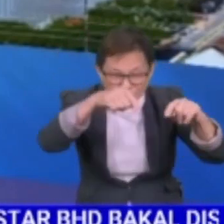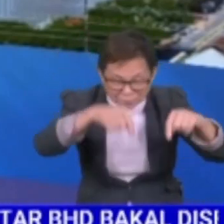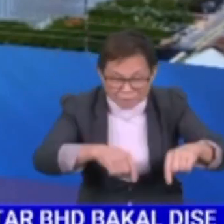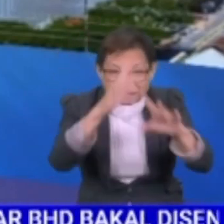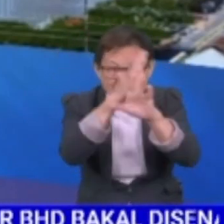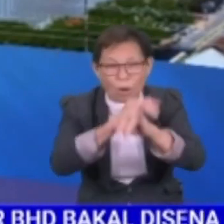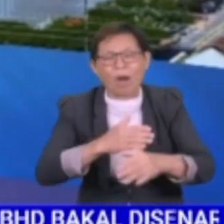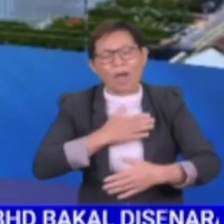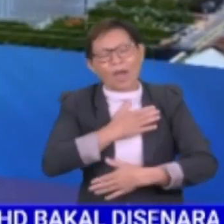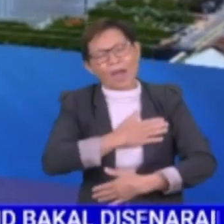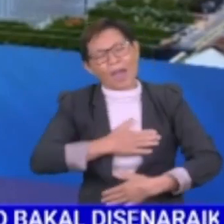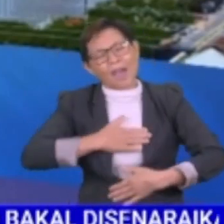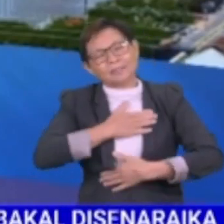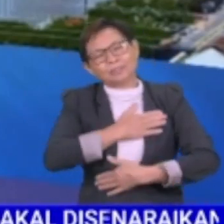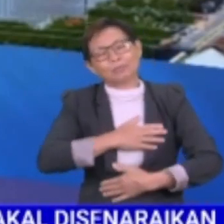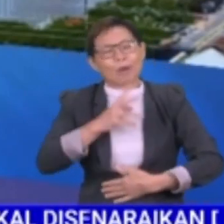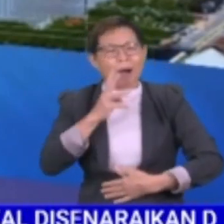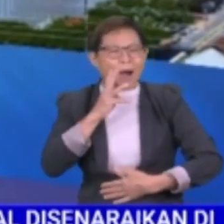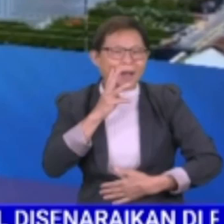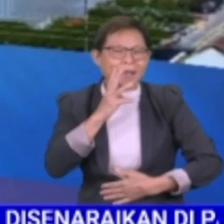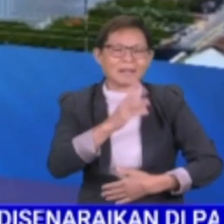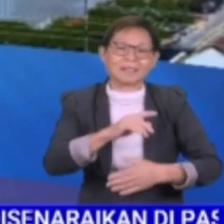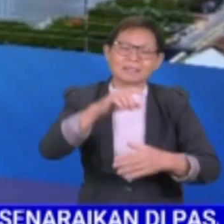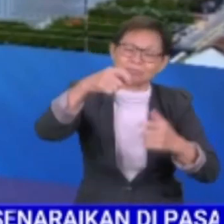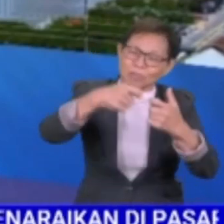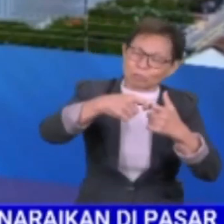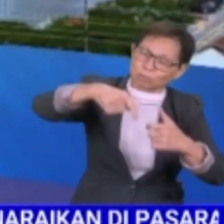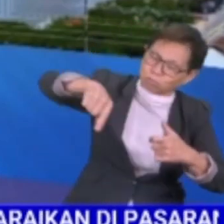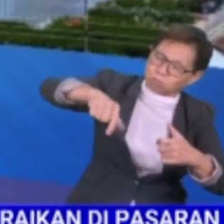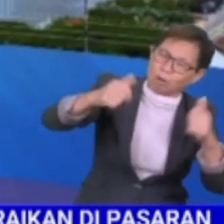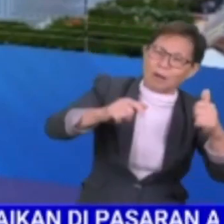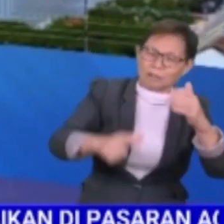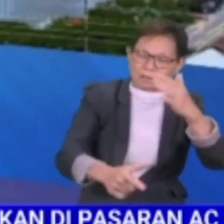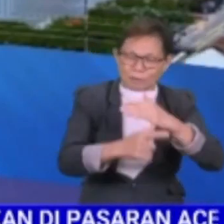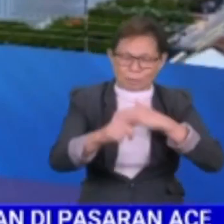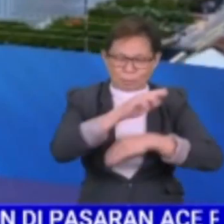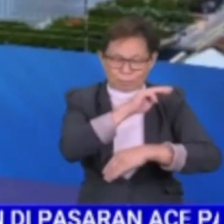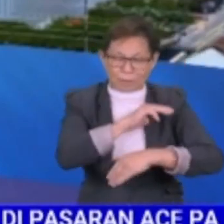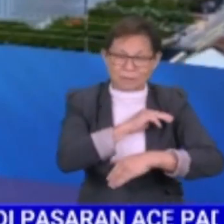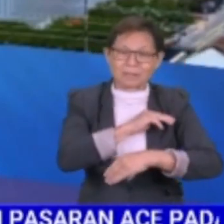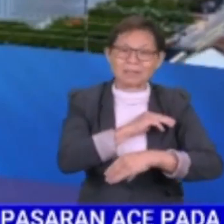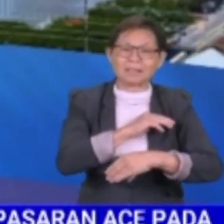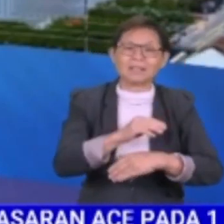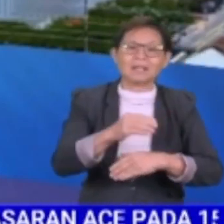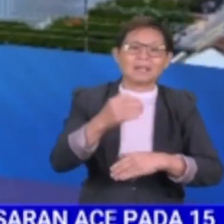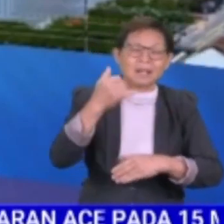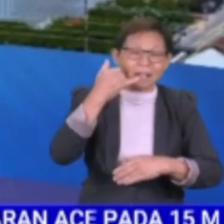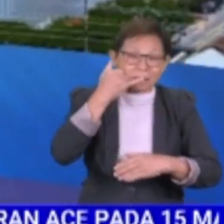menikmati bekal dan utility yang berkualiti timbalan menteri utility dan Telekomunikasi